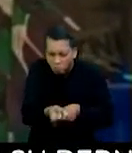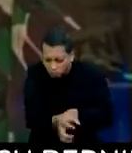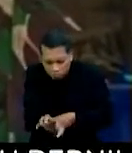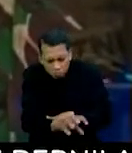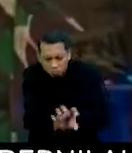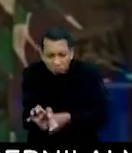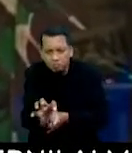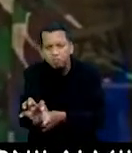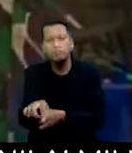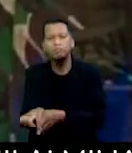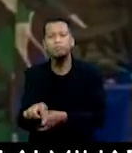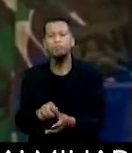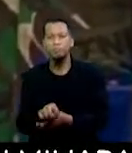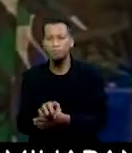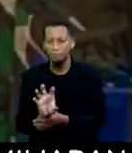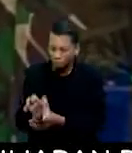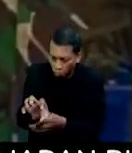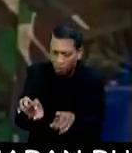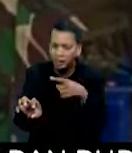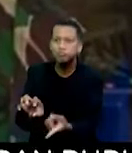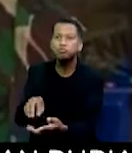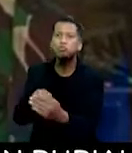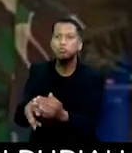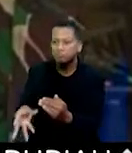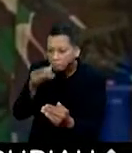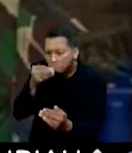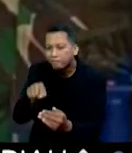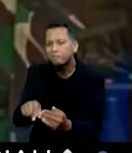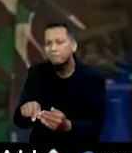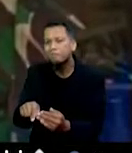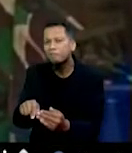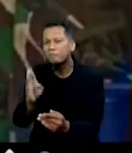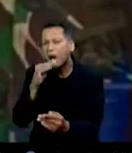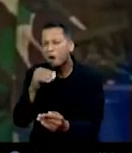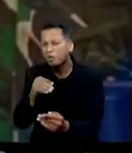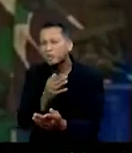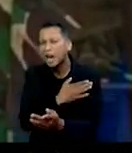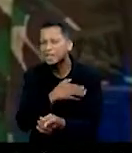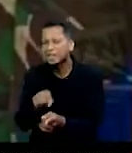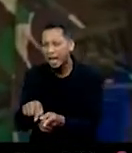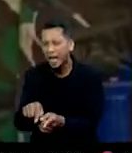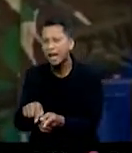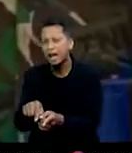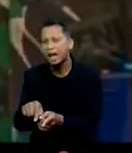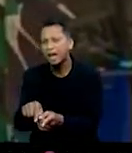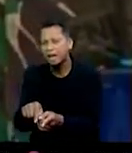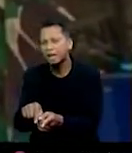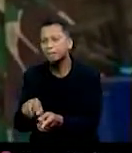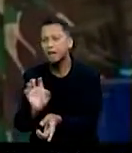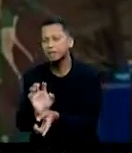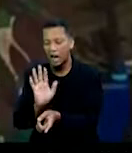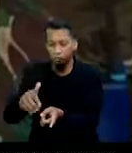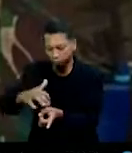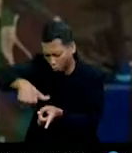Setelah anjing pemburu mencium bau seperti bau jenazah, kami langsung menggali di